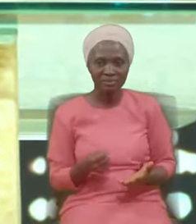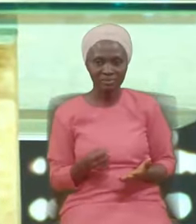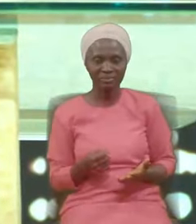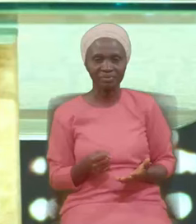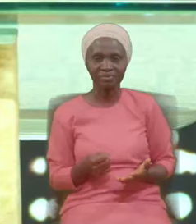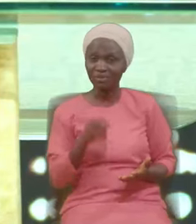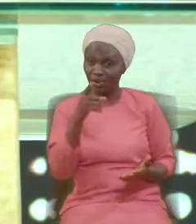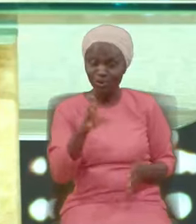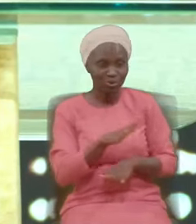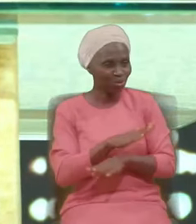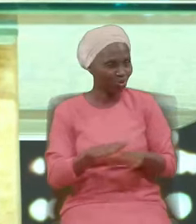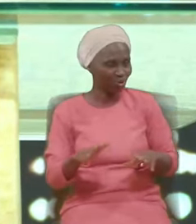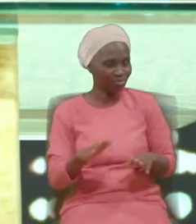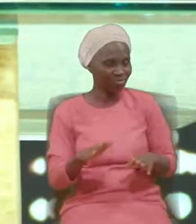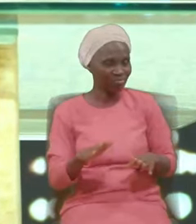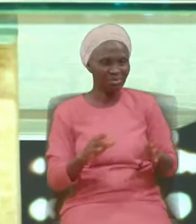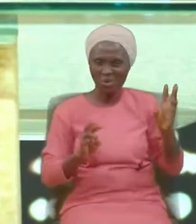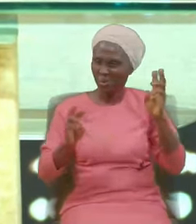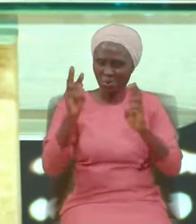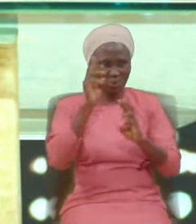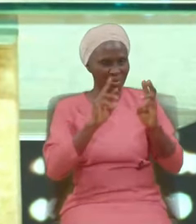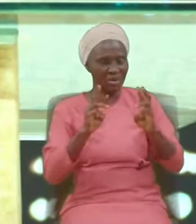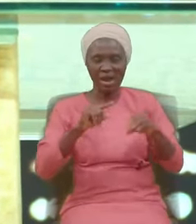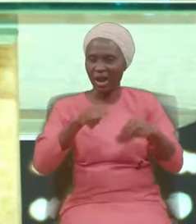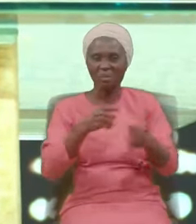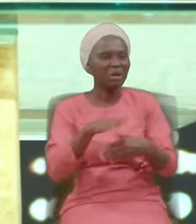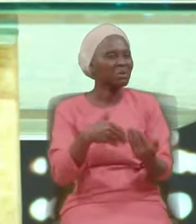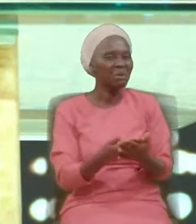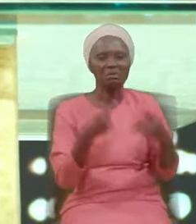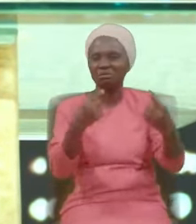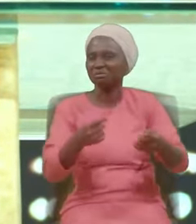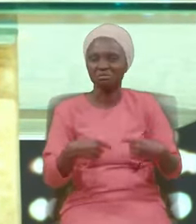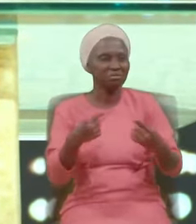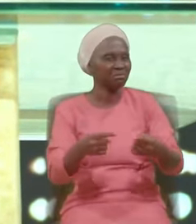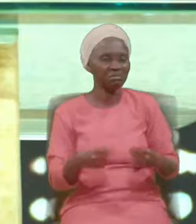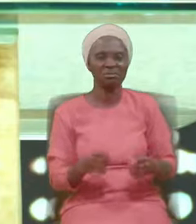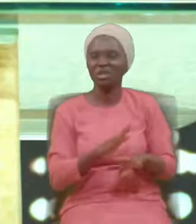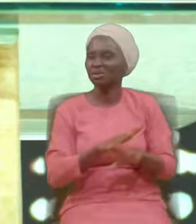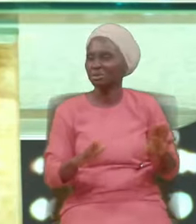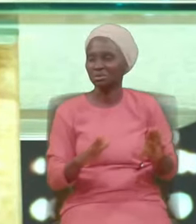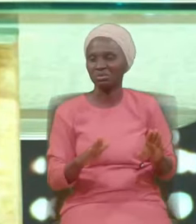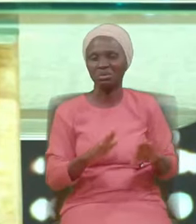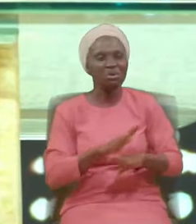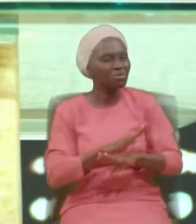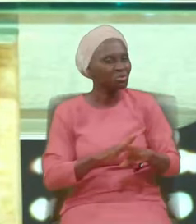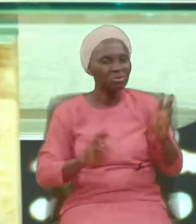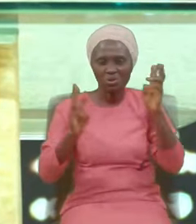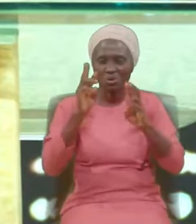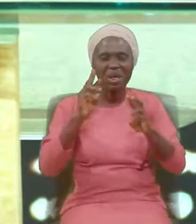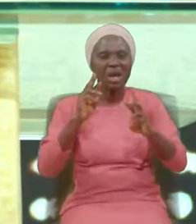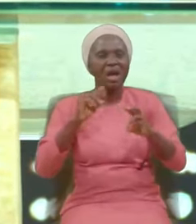Damas, l'Abana et le Papa. Oui, après ces arguments-là, le miracle viendra. Ne faites aucun